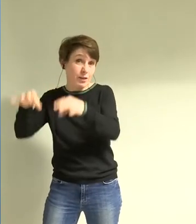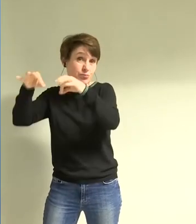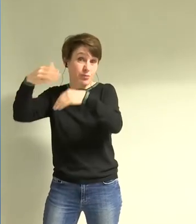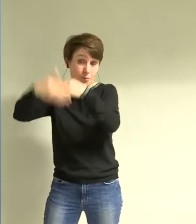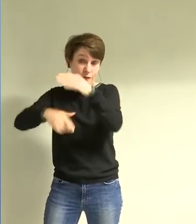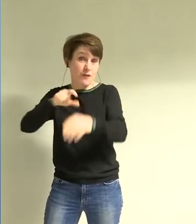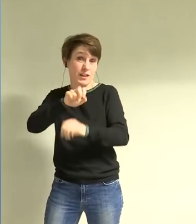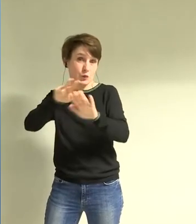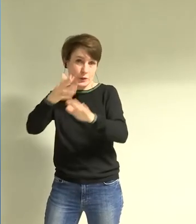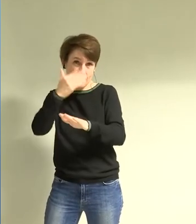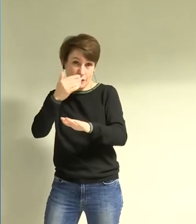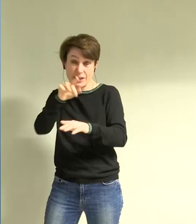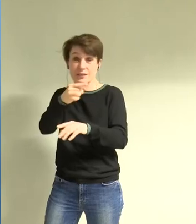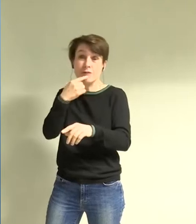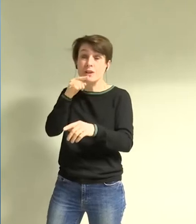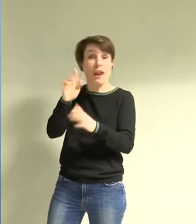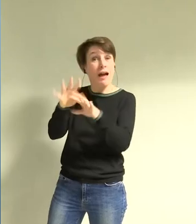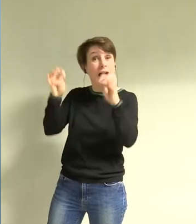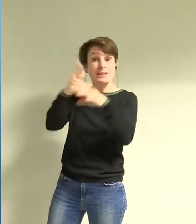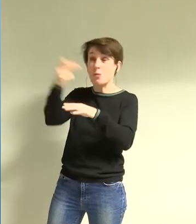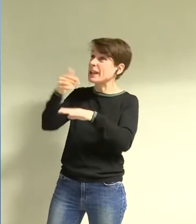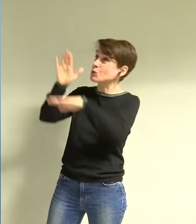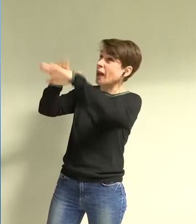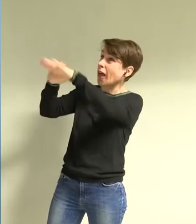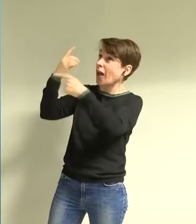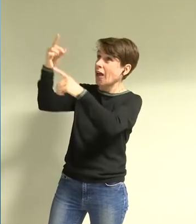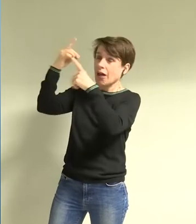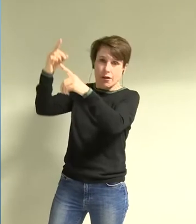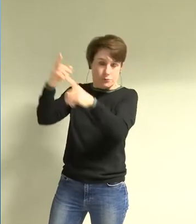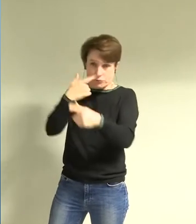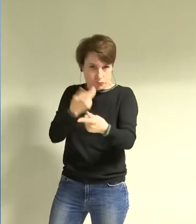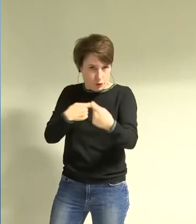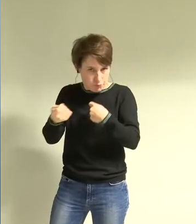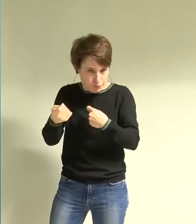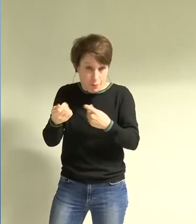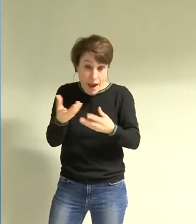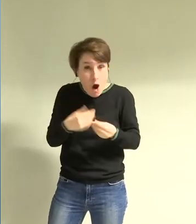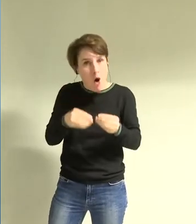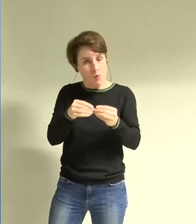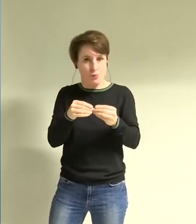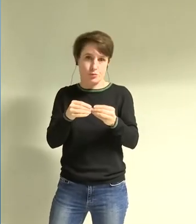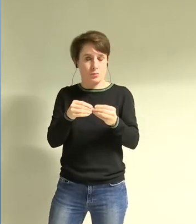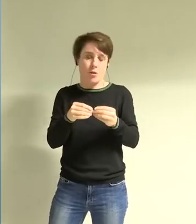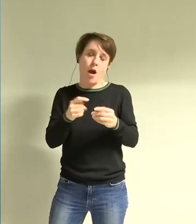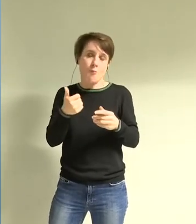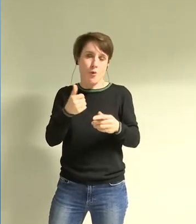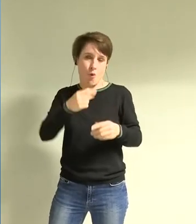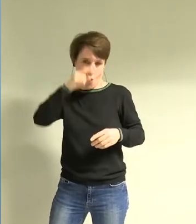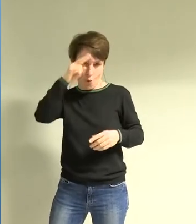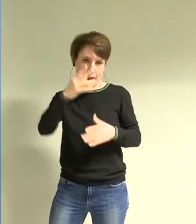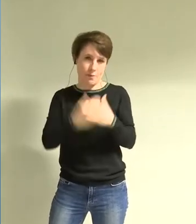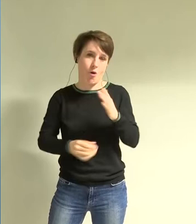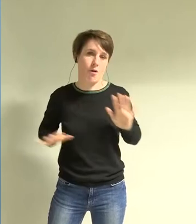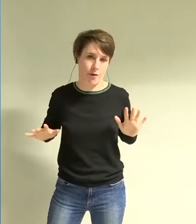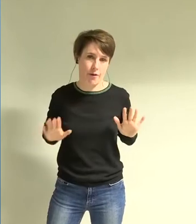février ça nous semble non seulement pas pertinent mais en plus honnêtement pardon intellectuellement pas très honnête de plus a déjà